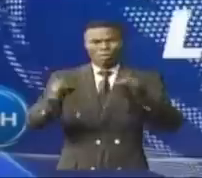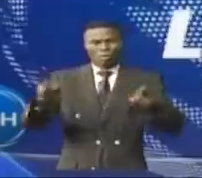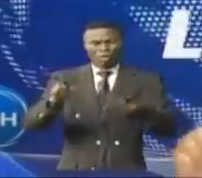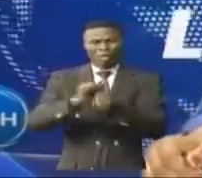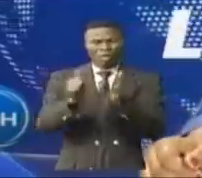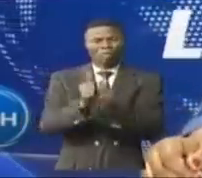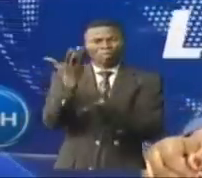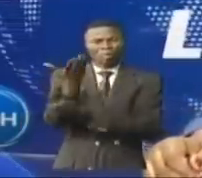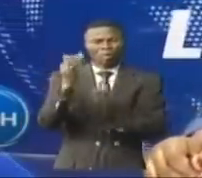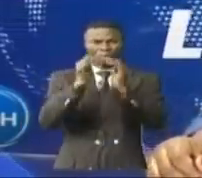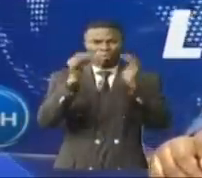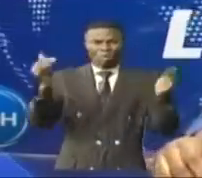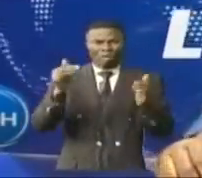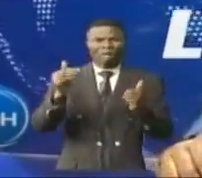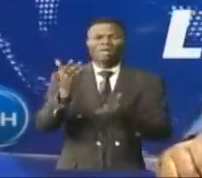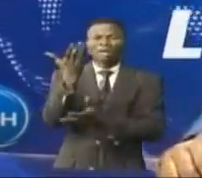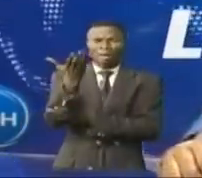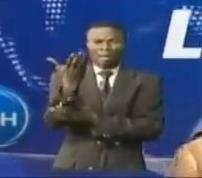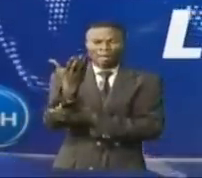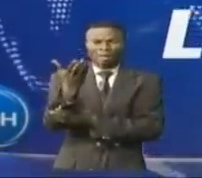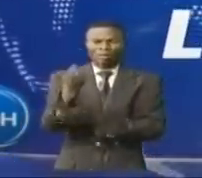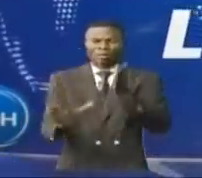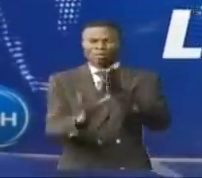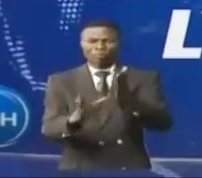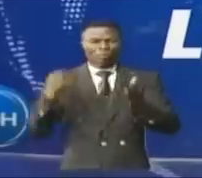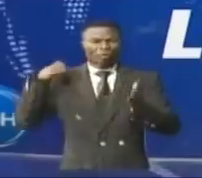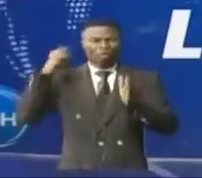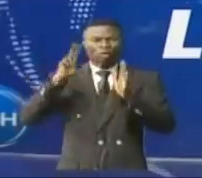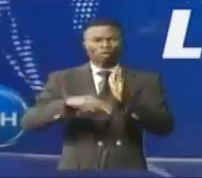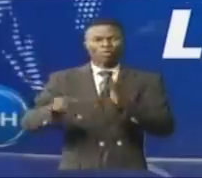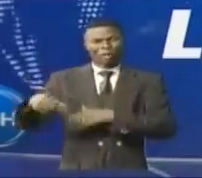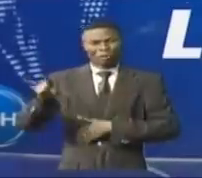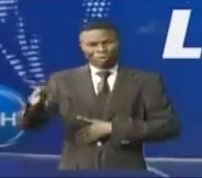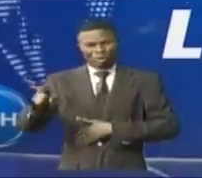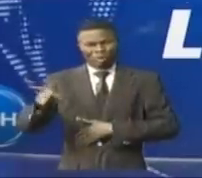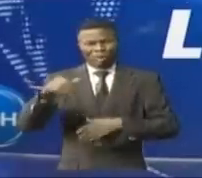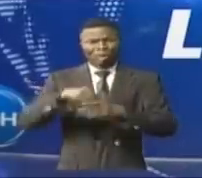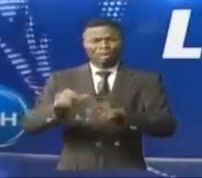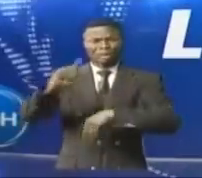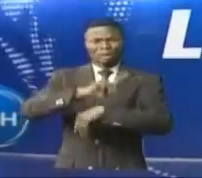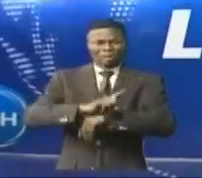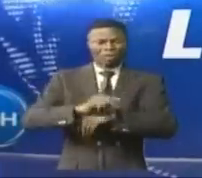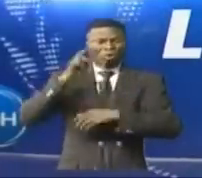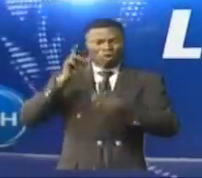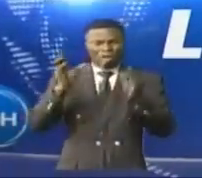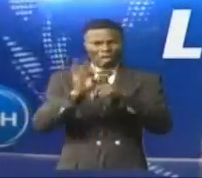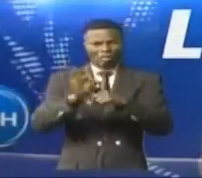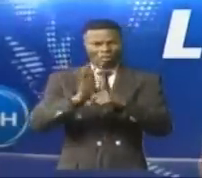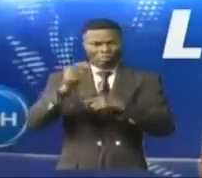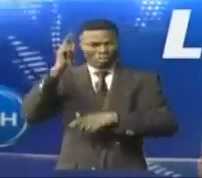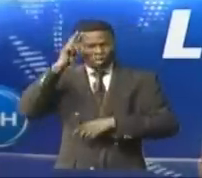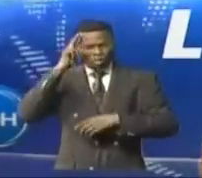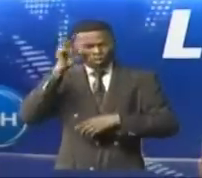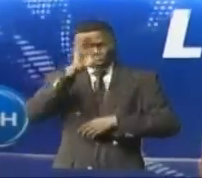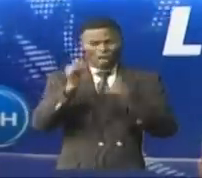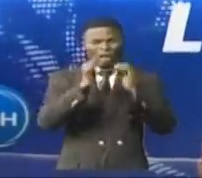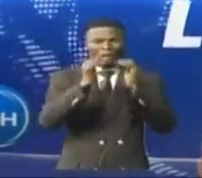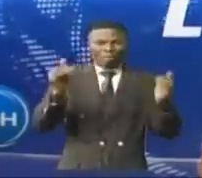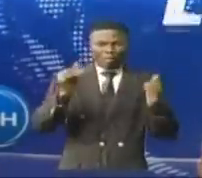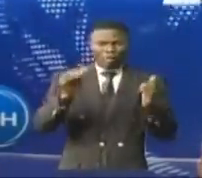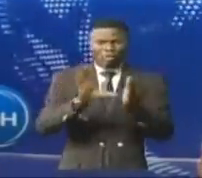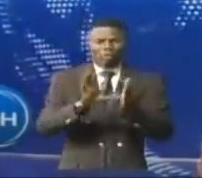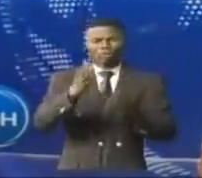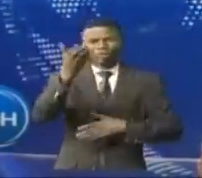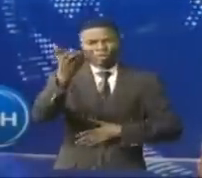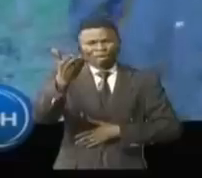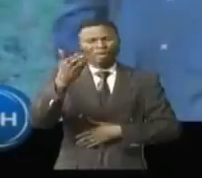paix. Appel lancé par le vice-gouverneur de cette province, c'était lors d'une journée de réflexion sur la pacification. On fait le point avec